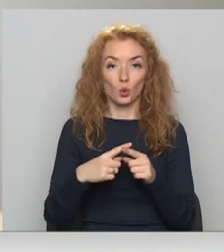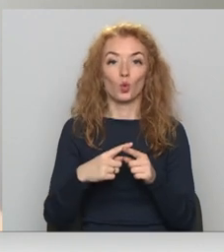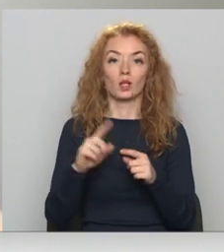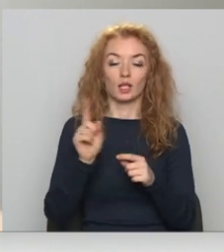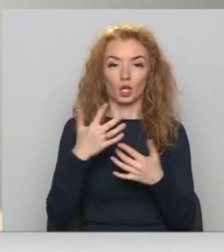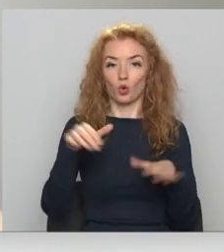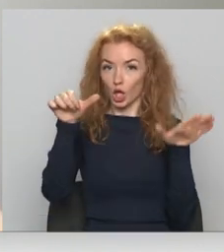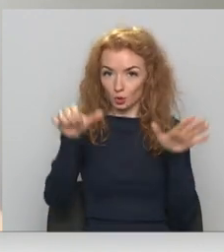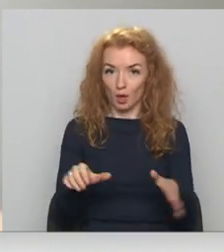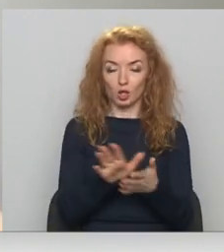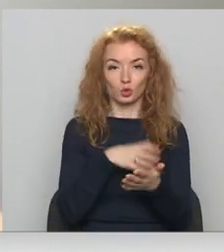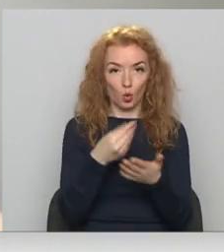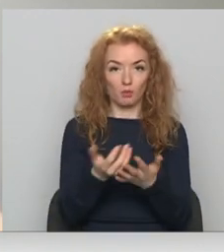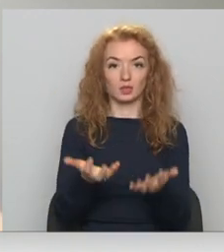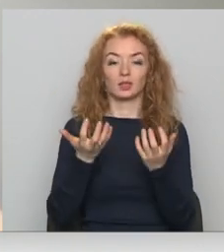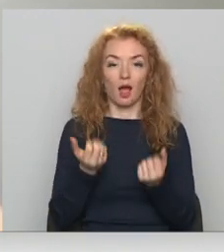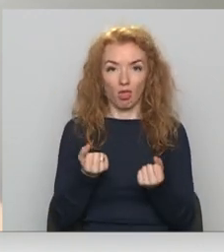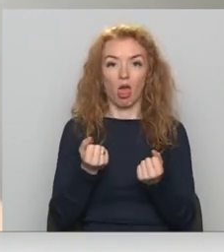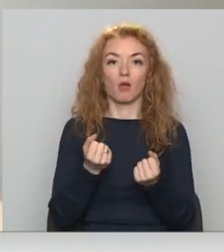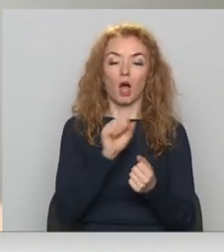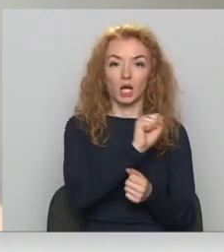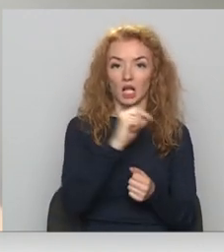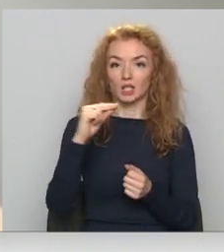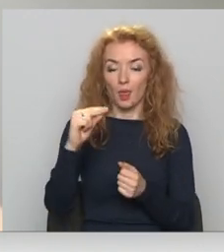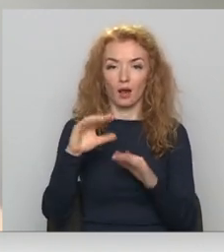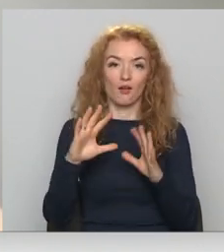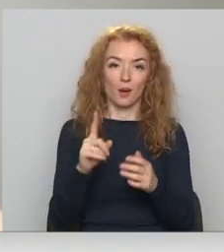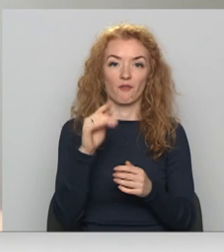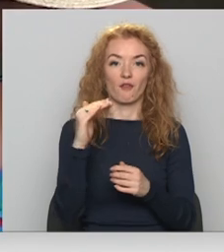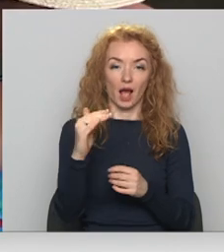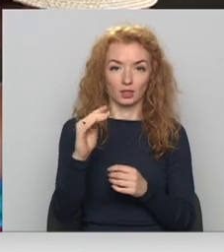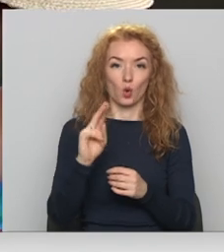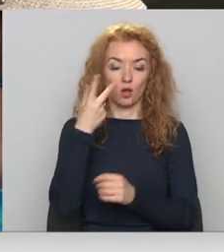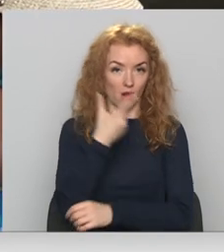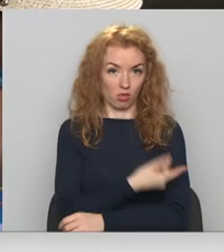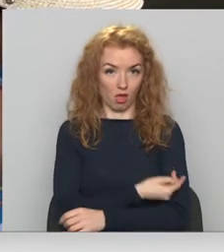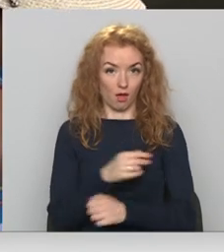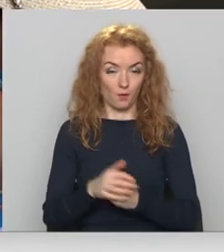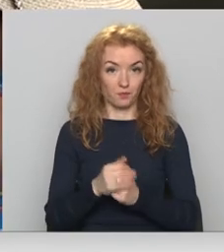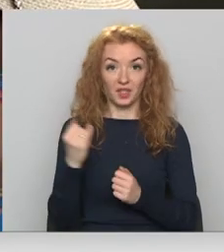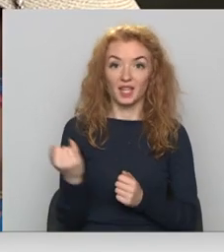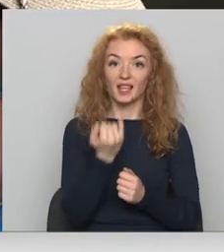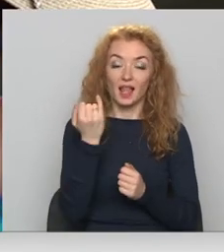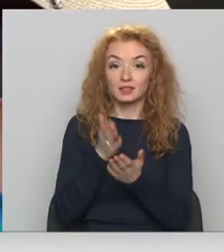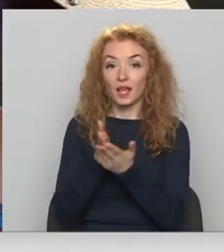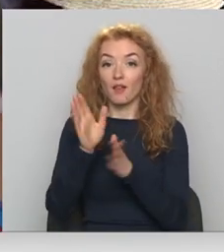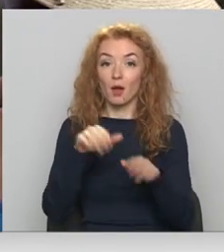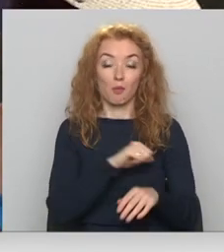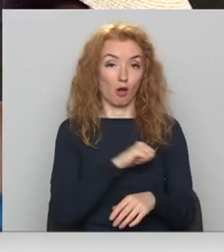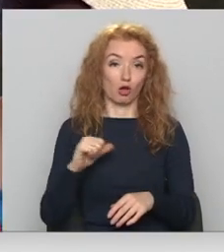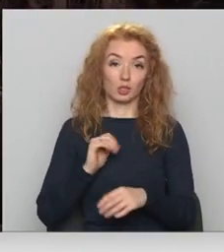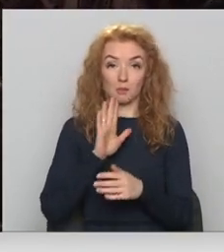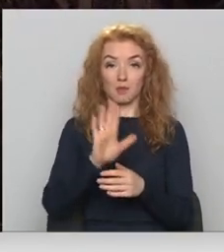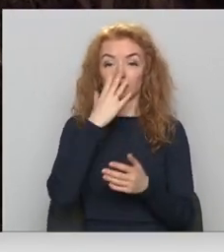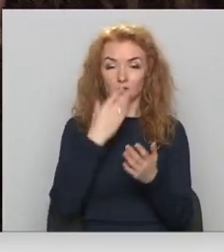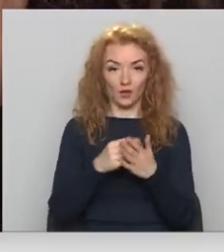šie 6 mēneši, kopš saņemtās AstraZeneca vai Pfizer otrās devas. Turklāt interesēties var arī paši pie sava